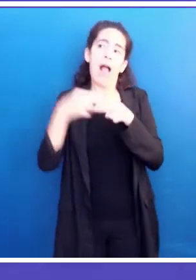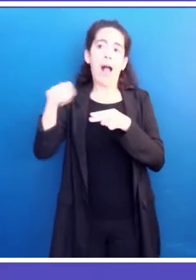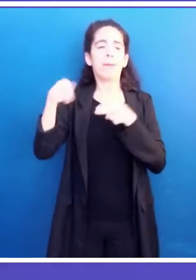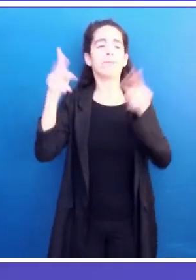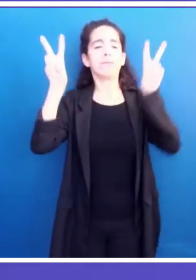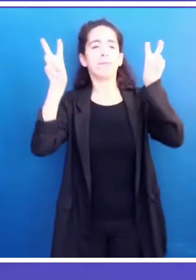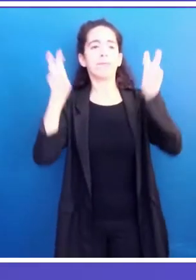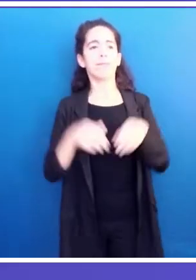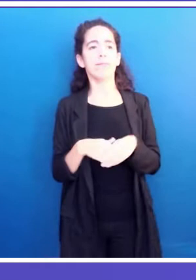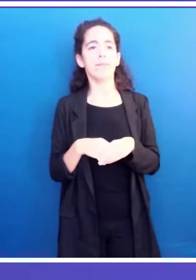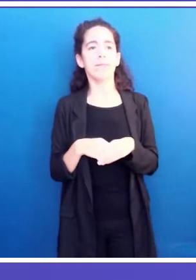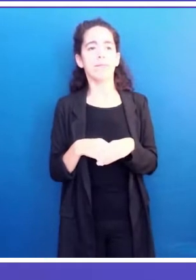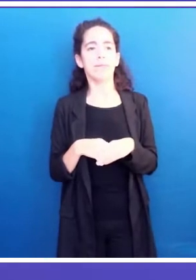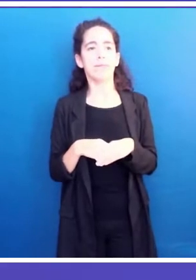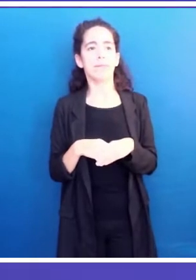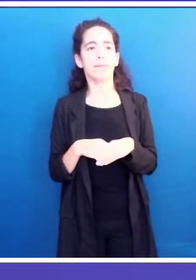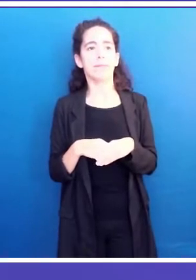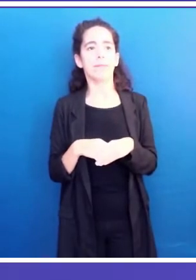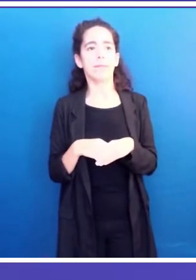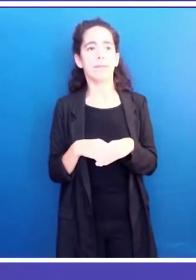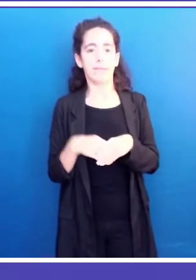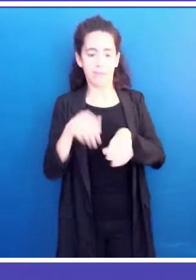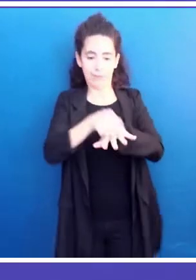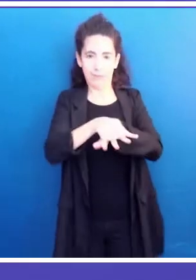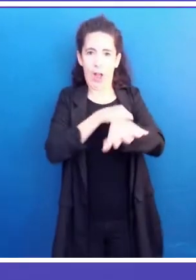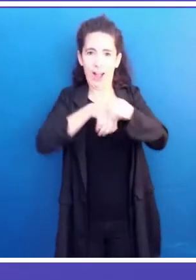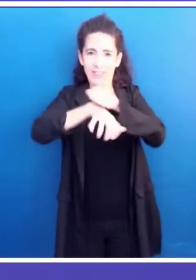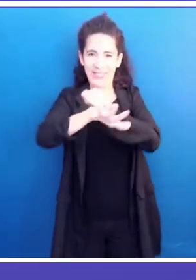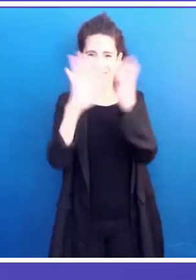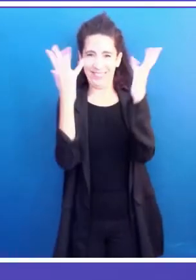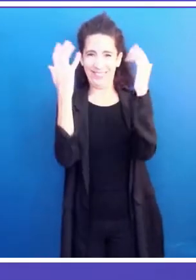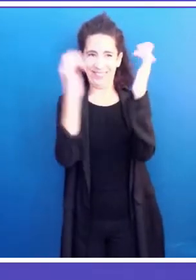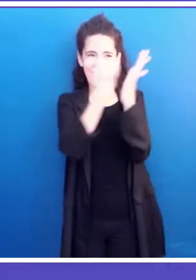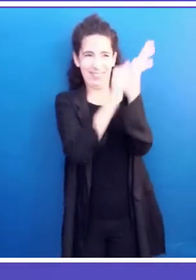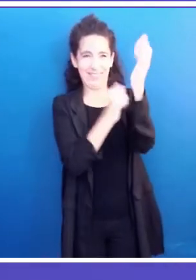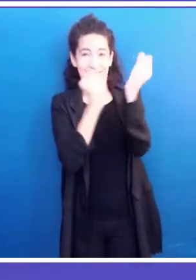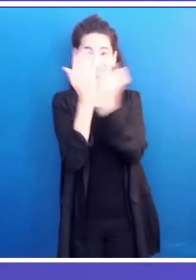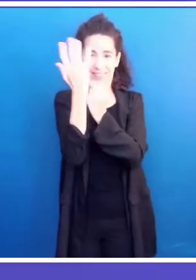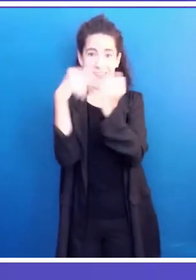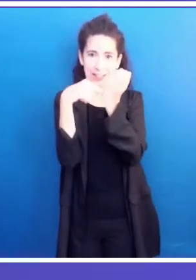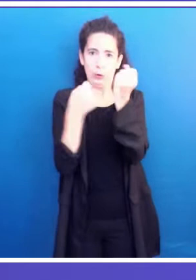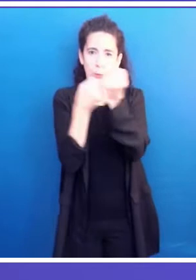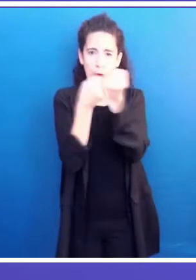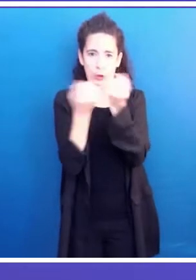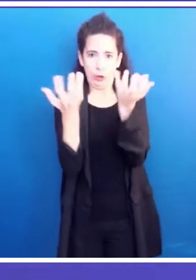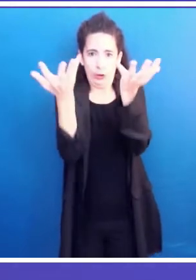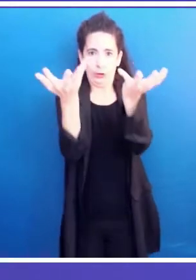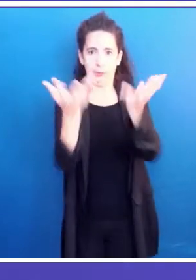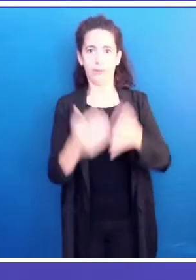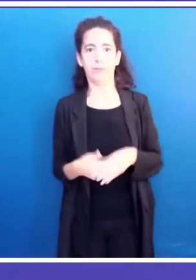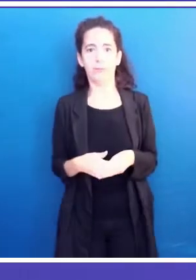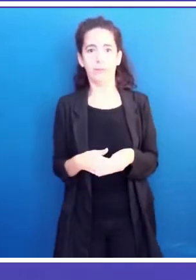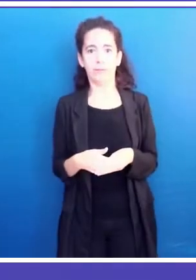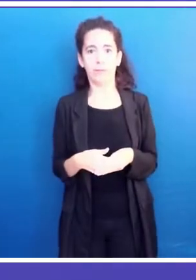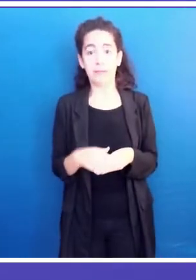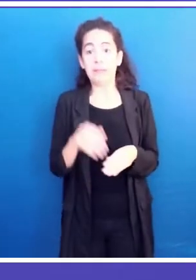كان لابد من أن نتعقب ذلك من أجل تحسين حماية الأطفال